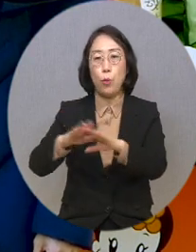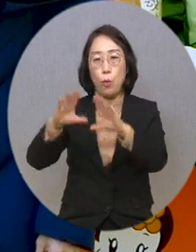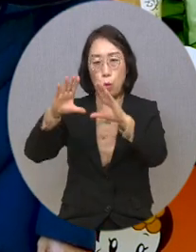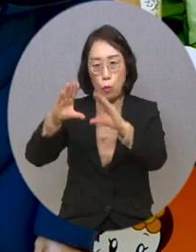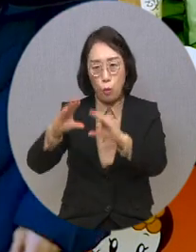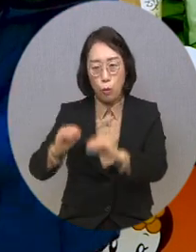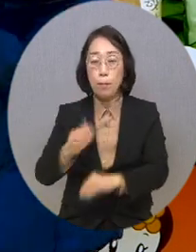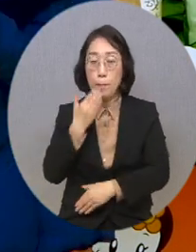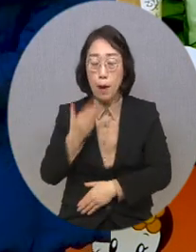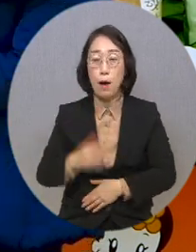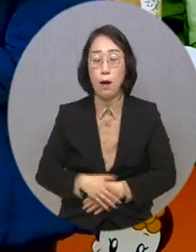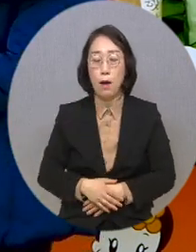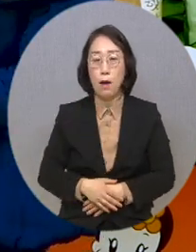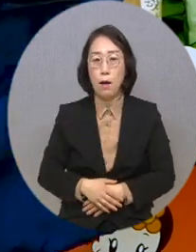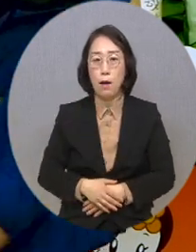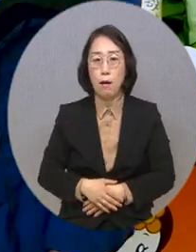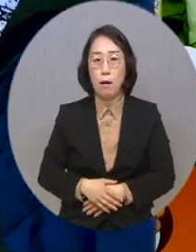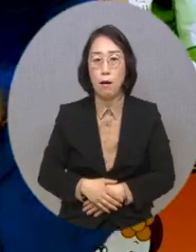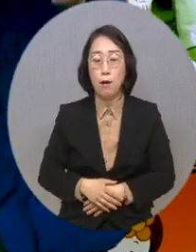차려도 되겠어요.